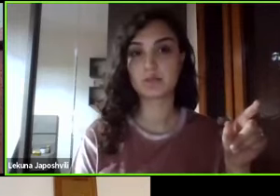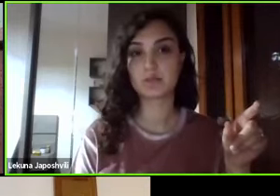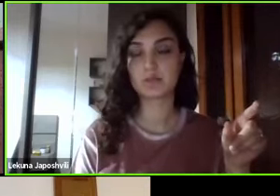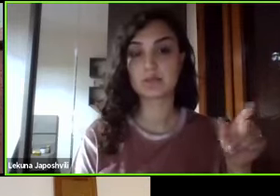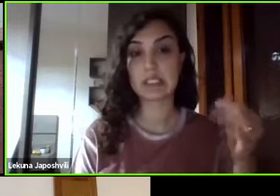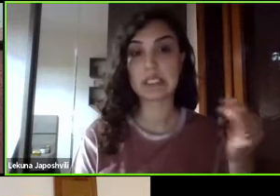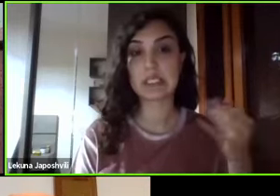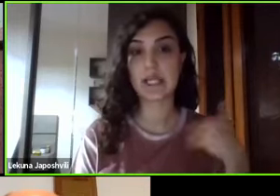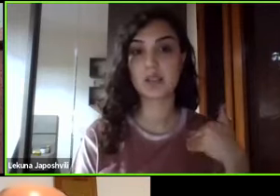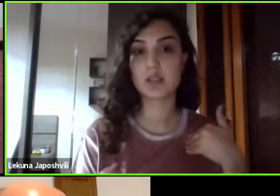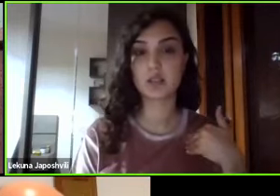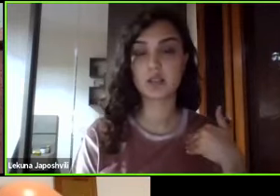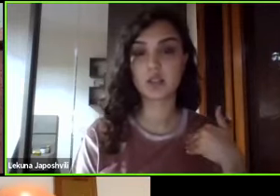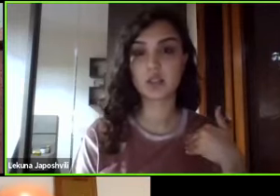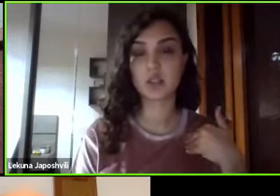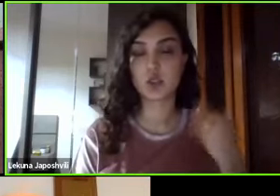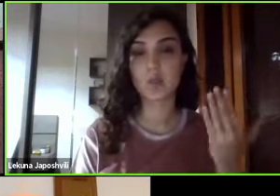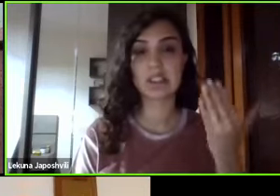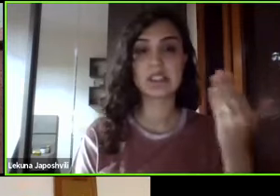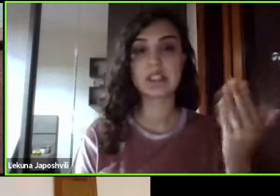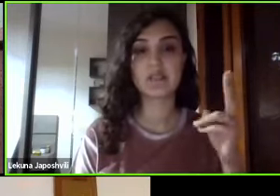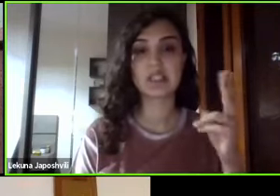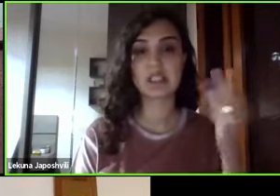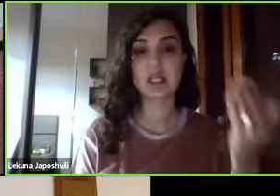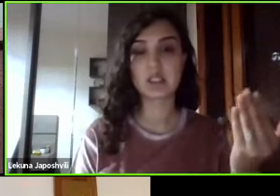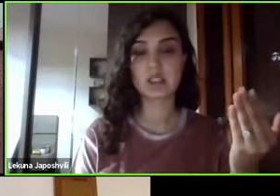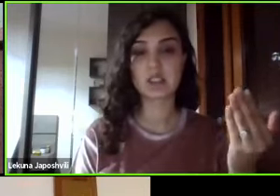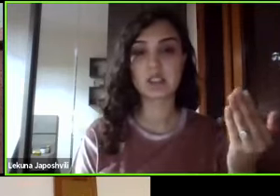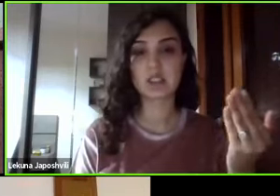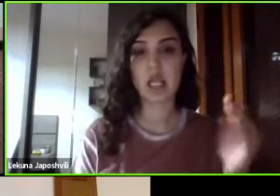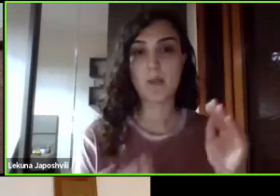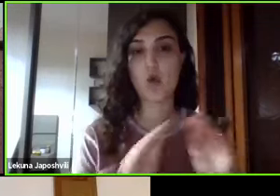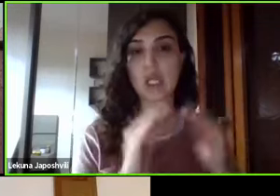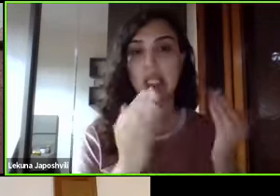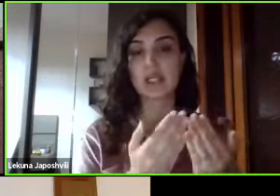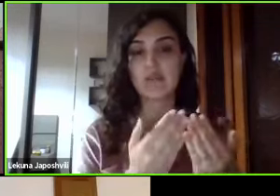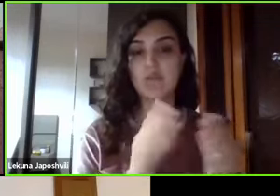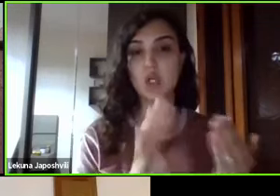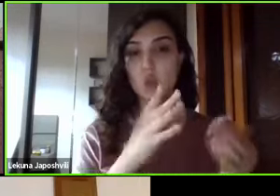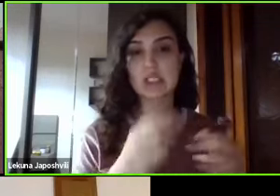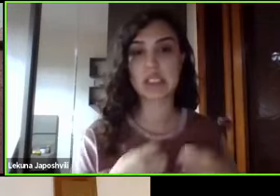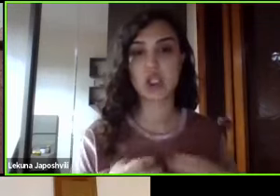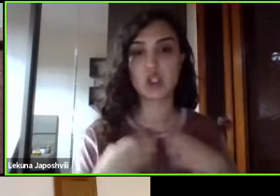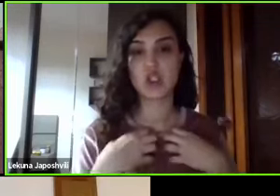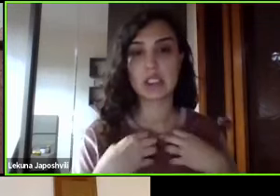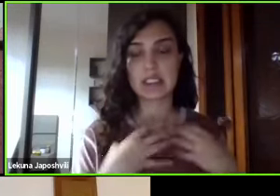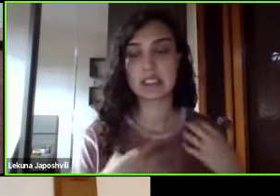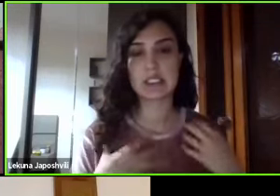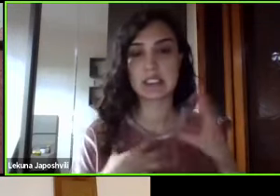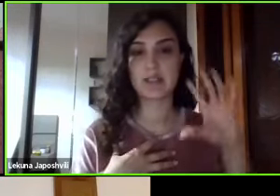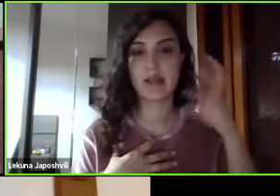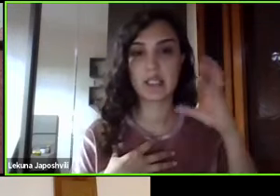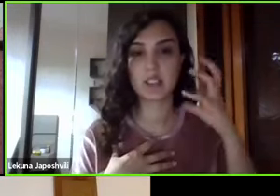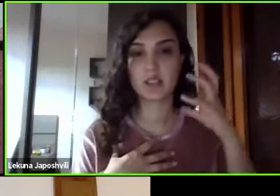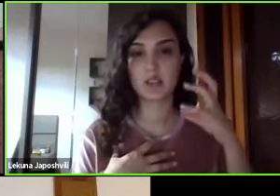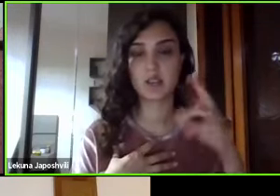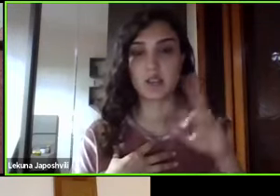ინტერესი, რომლისთვისაც შესაძლოა გამოკეტვა გახდეს საშინელი სტრესი